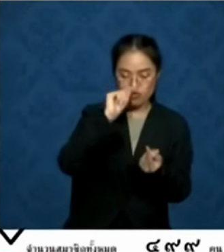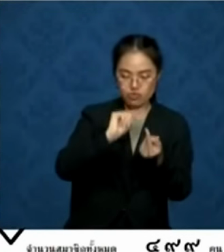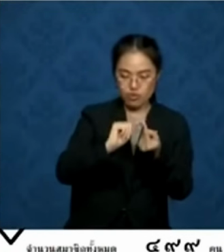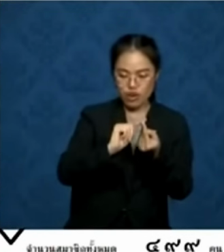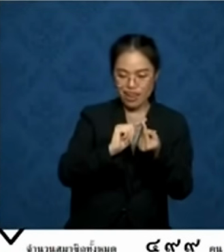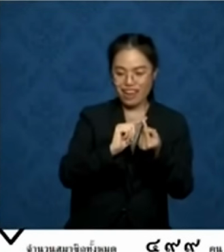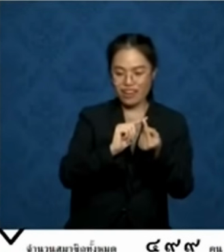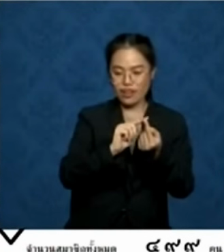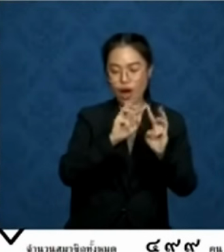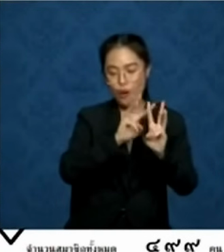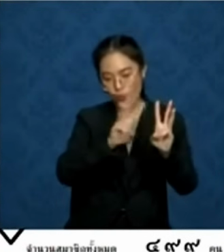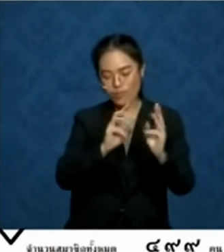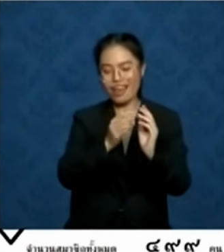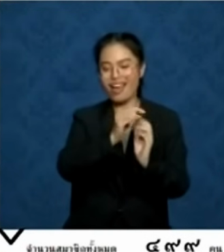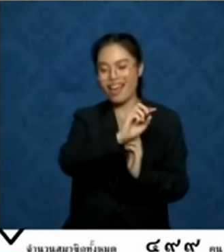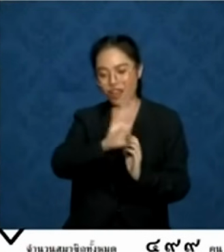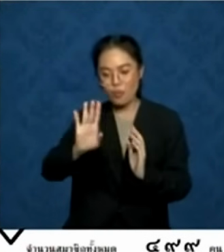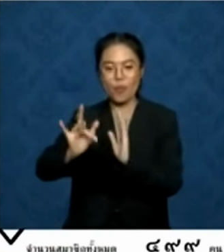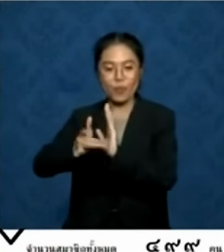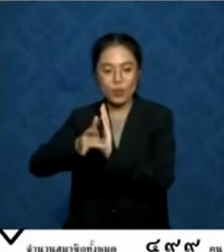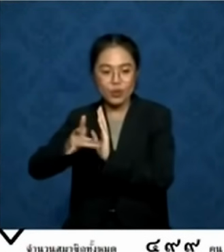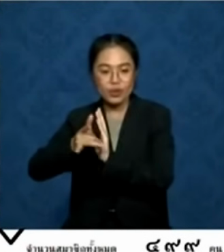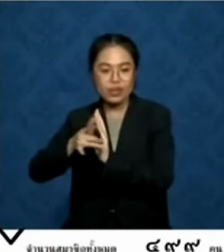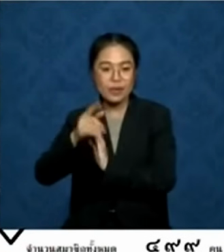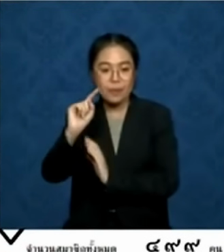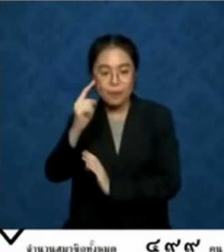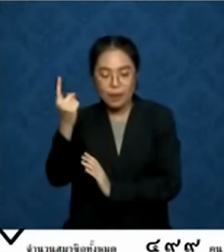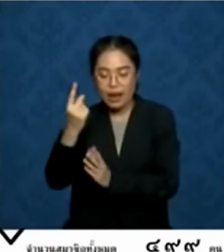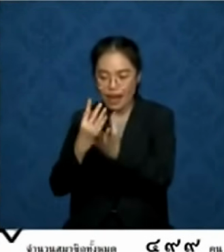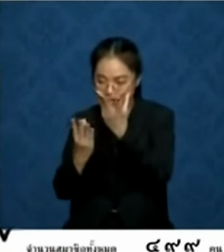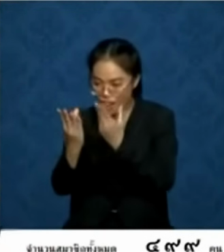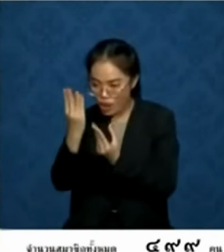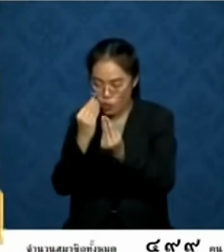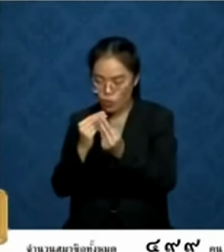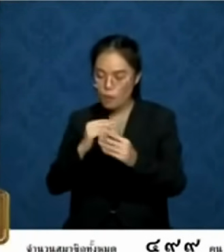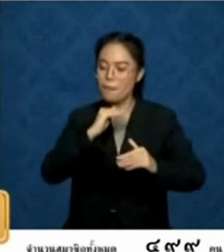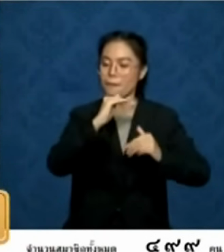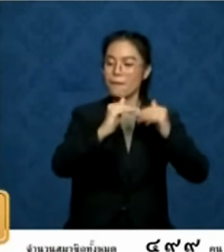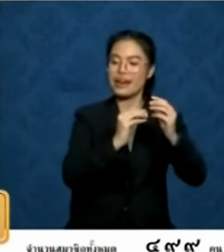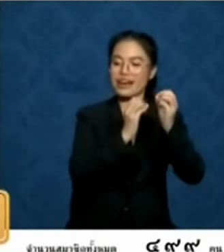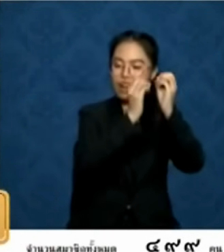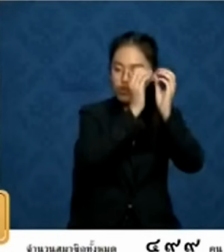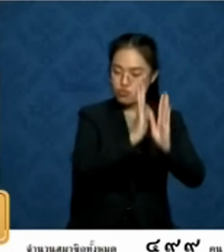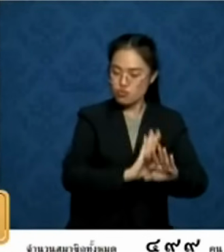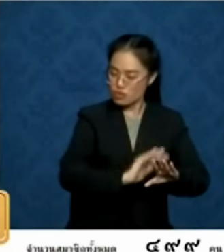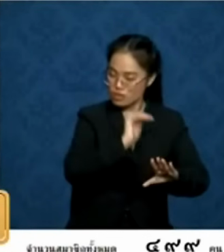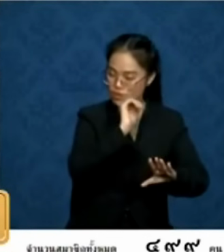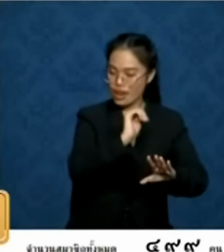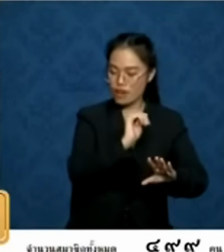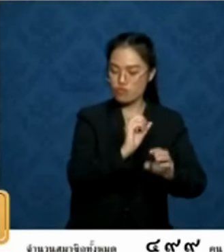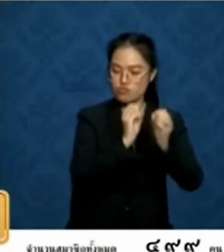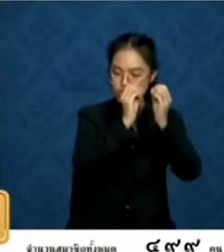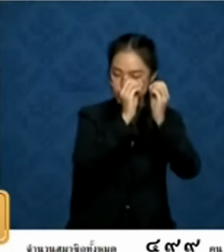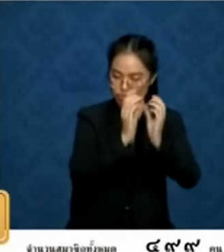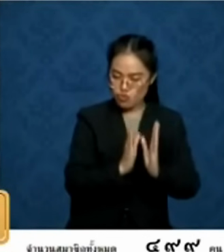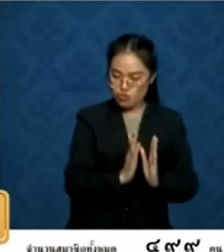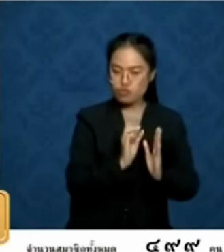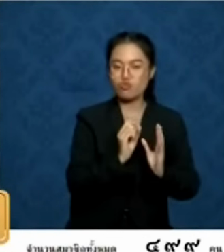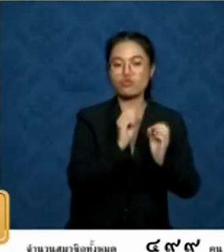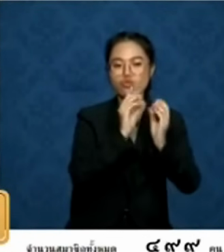อร์มระบบการจัดการเรียนรู้พัฒนาครูบุคลากรทางการศึกษาให้เป็นครูรุ่นใหม่ไม่น้อยกว่